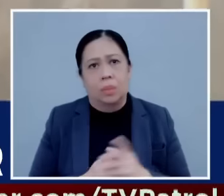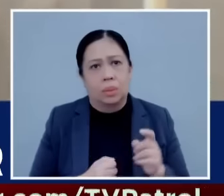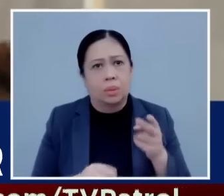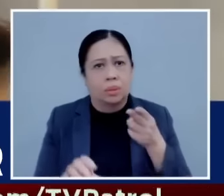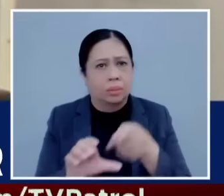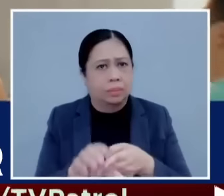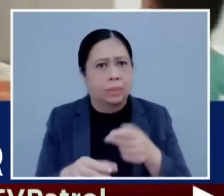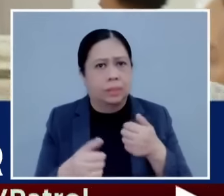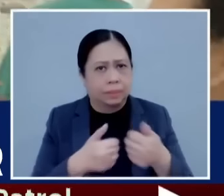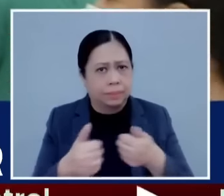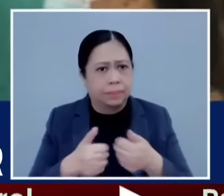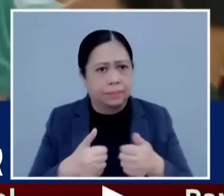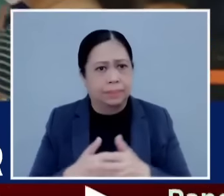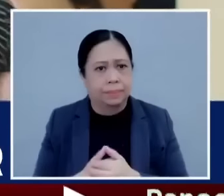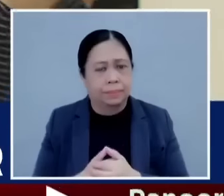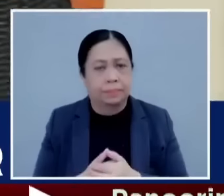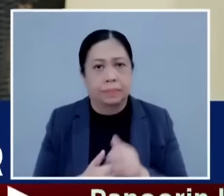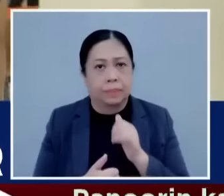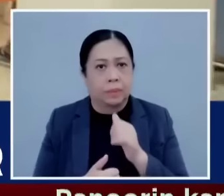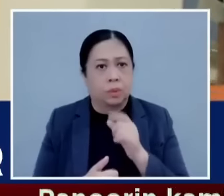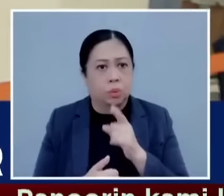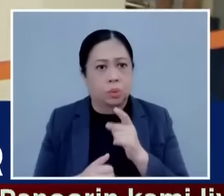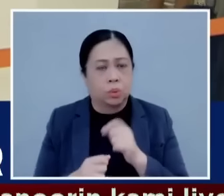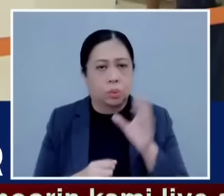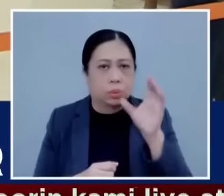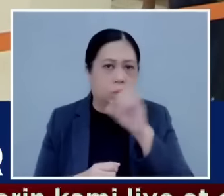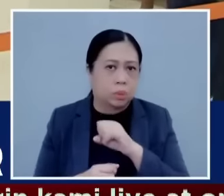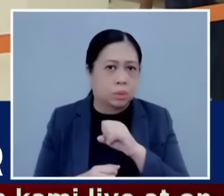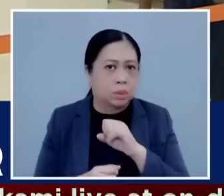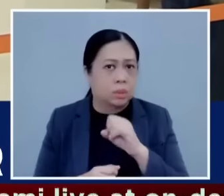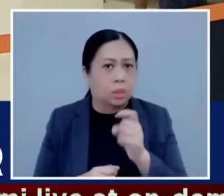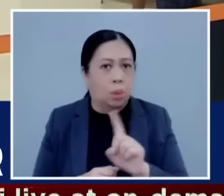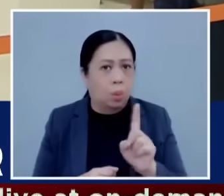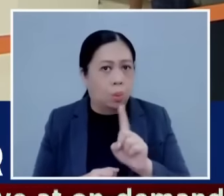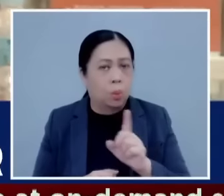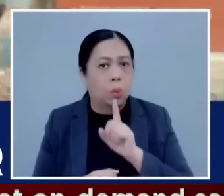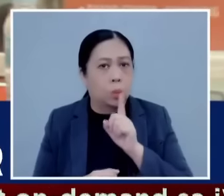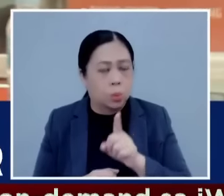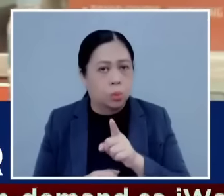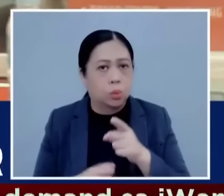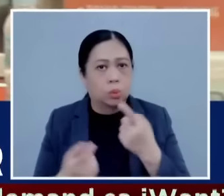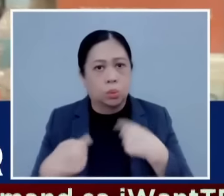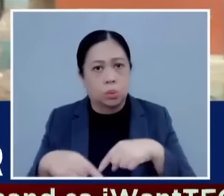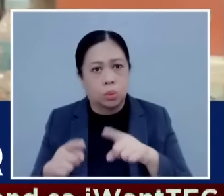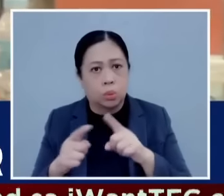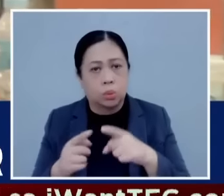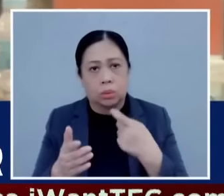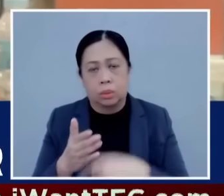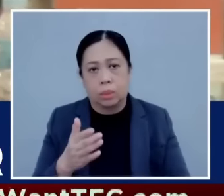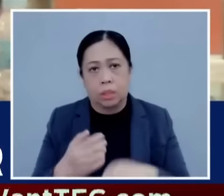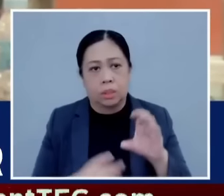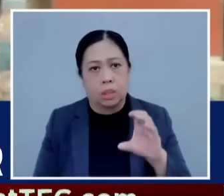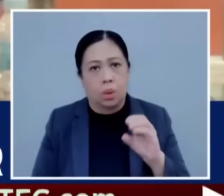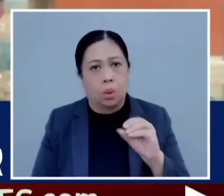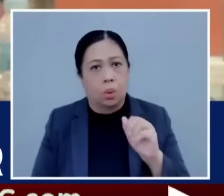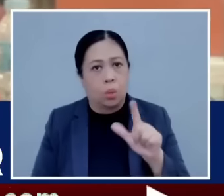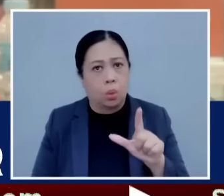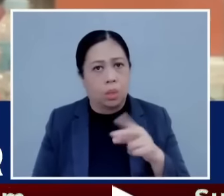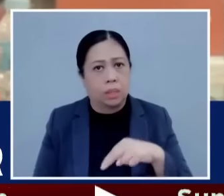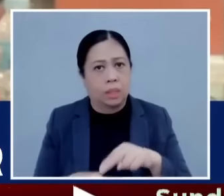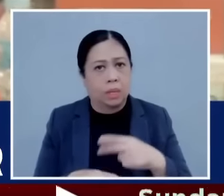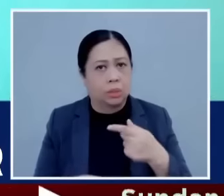participated. Wala rin umanong makakahula kung ano ang magiging direksyon ng presyo ng coal at natural gas sa